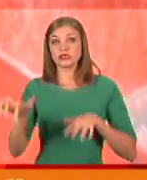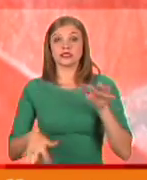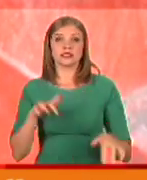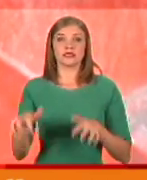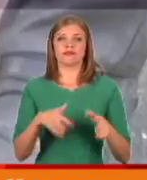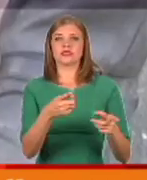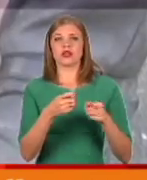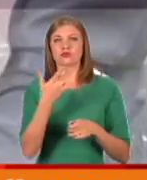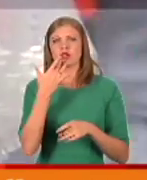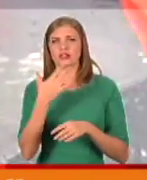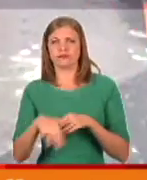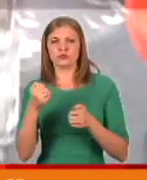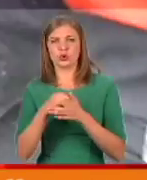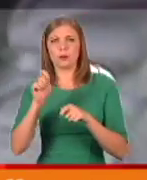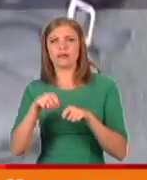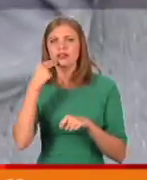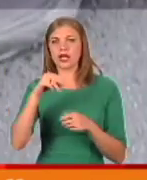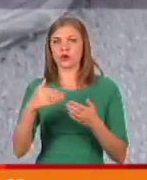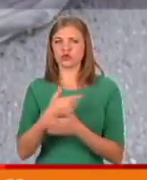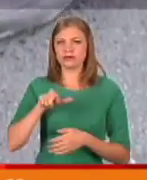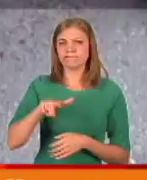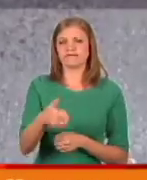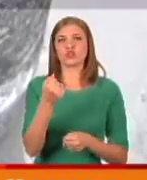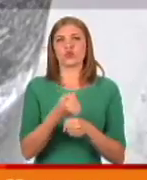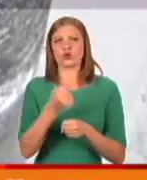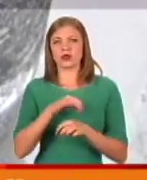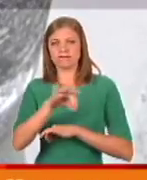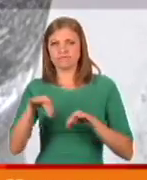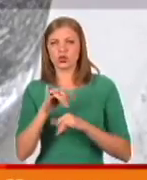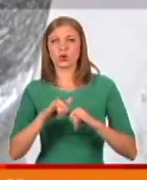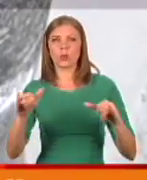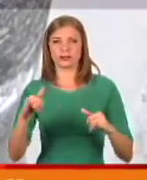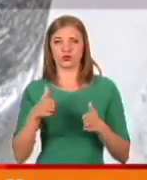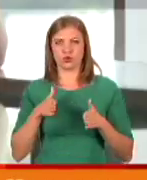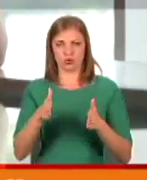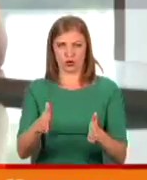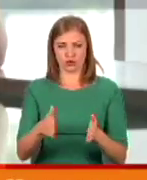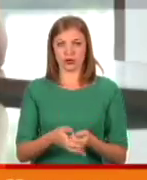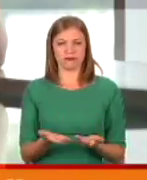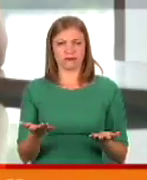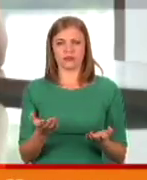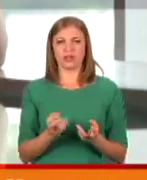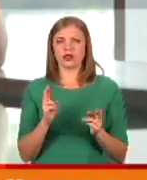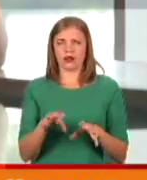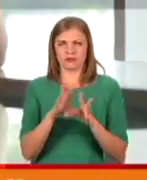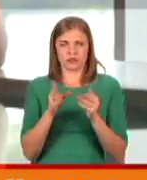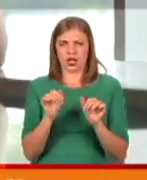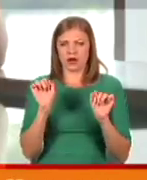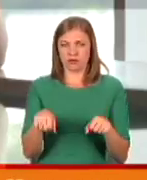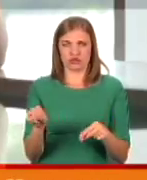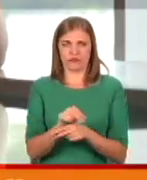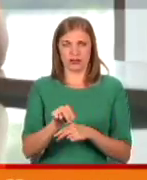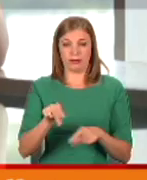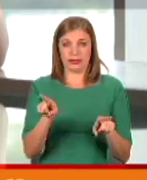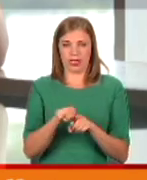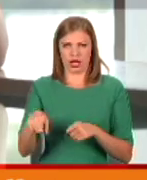все. Залучає іноземців до перевірки якості нових шляхів, розробляє стратегію розвитку дорожнього сектору. Як їх взагалі можна